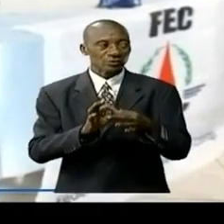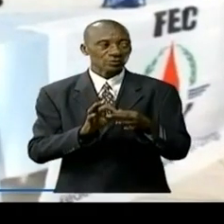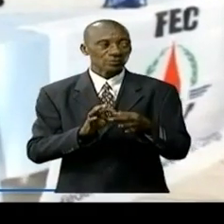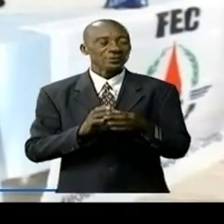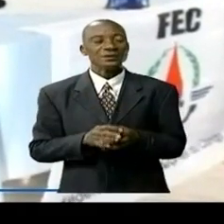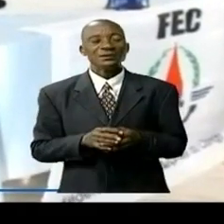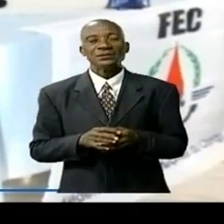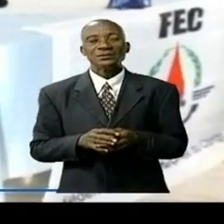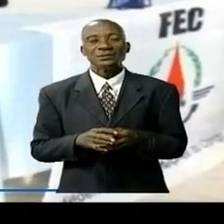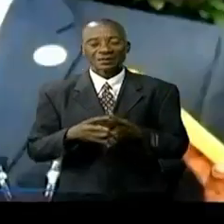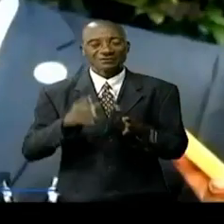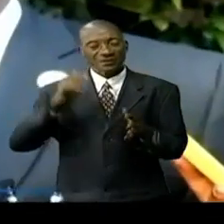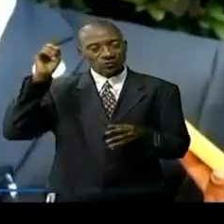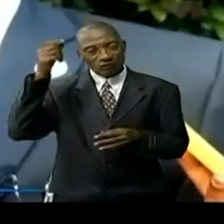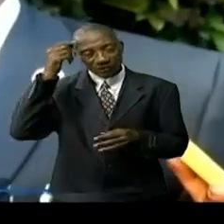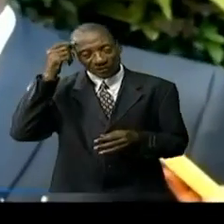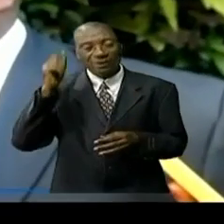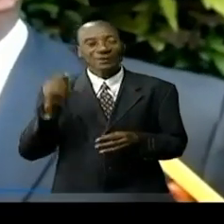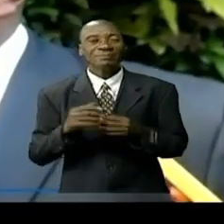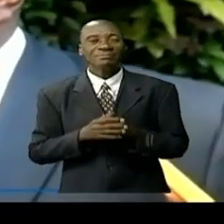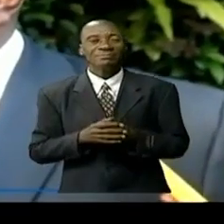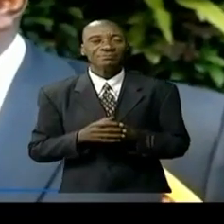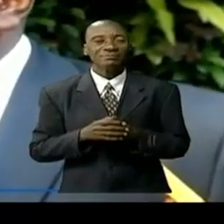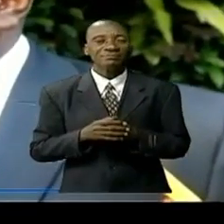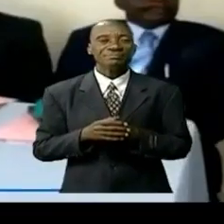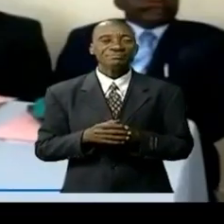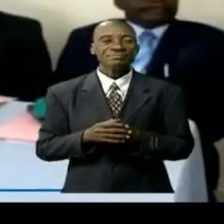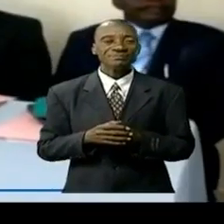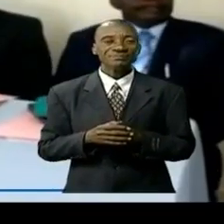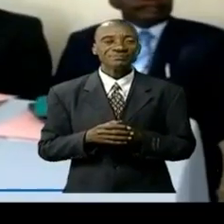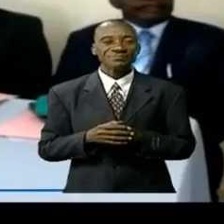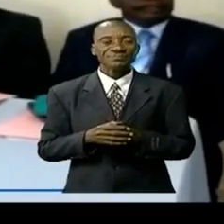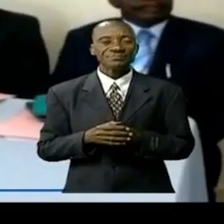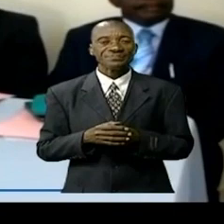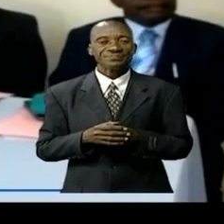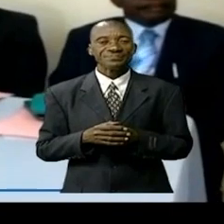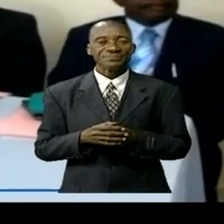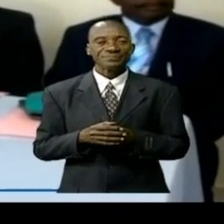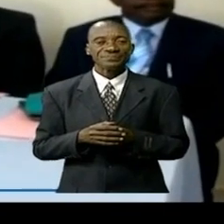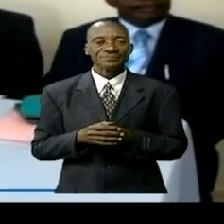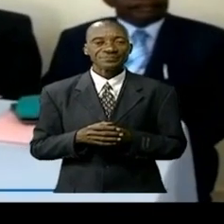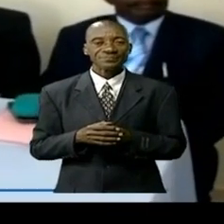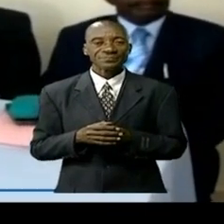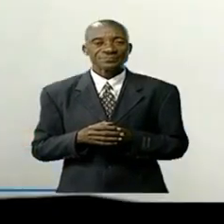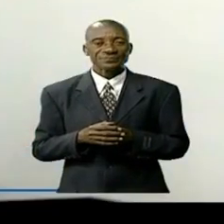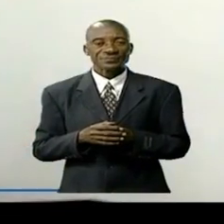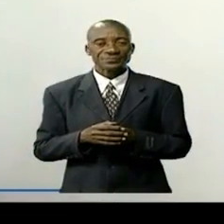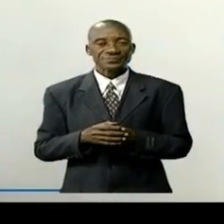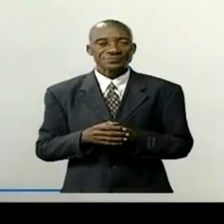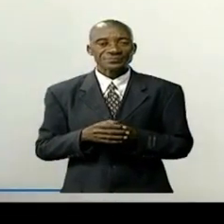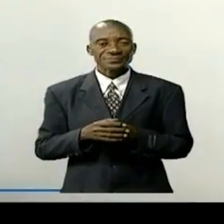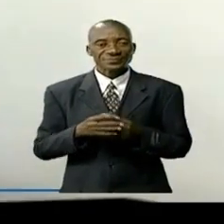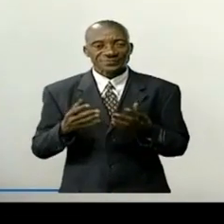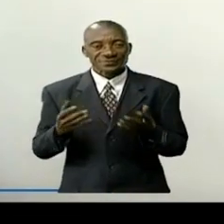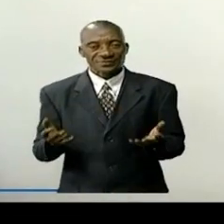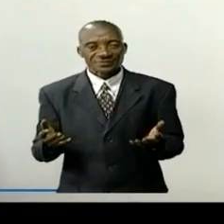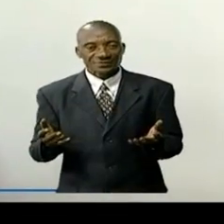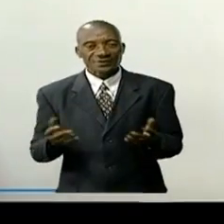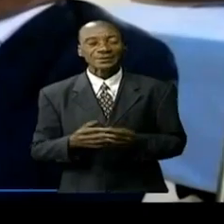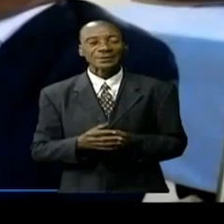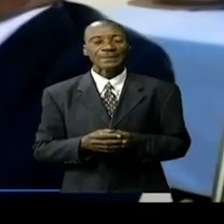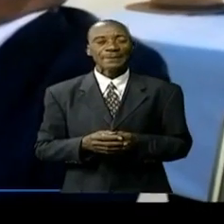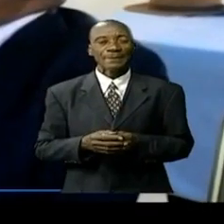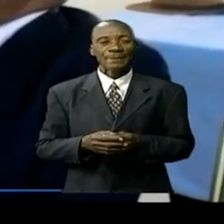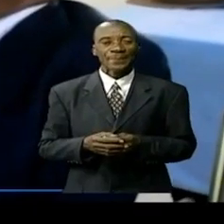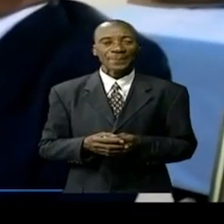gouvernement et tous les autres partenaires. Les élections se sont déroulées à huis clos sous la modération de M. Dibala Moussafir,